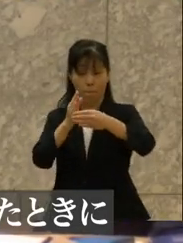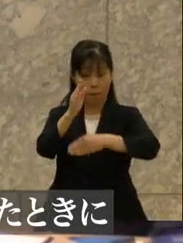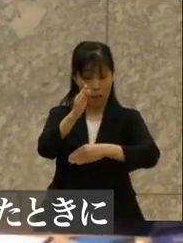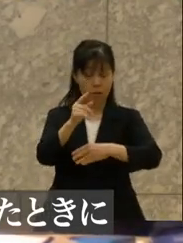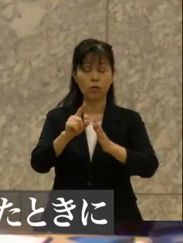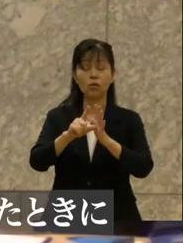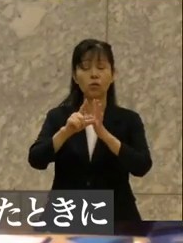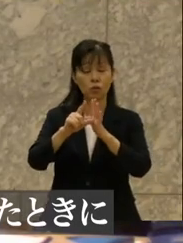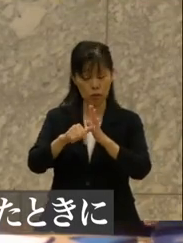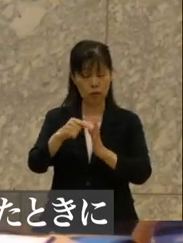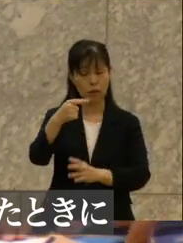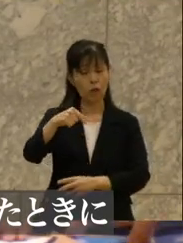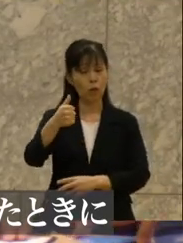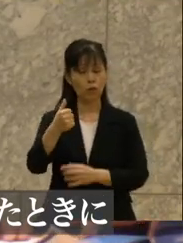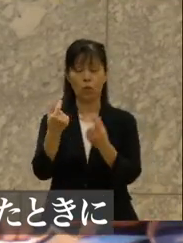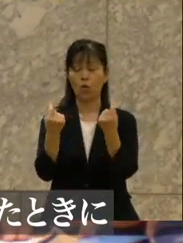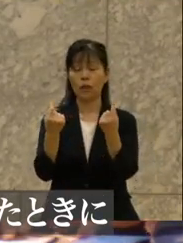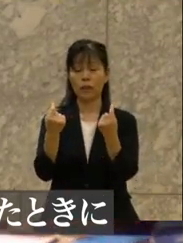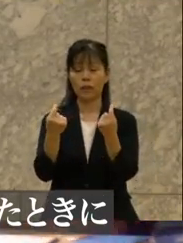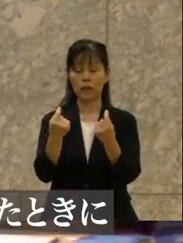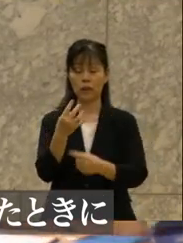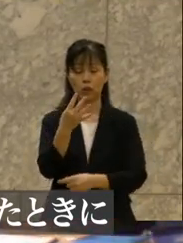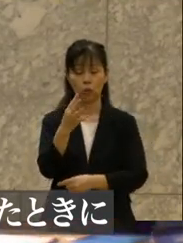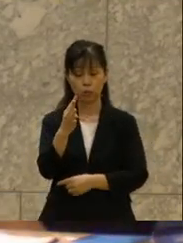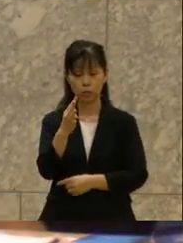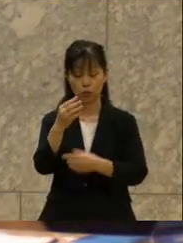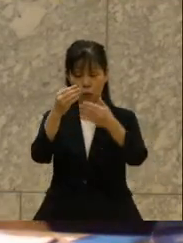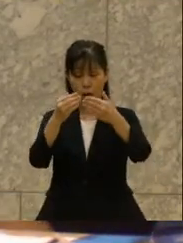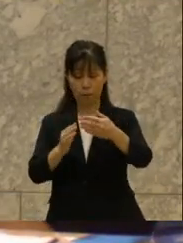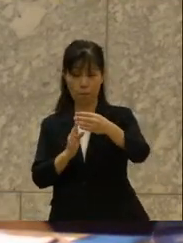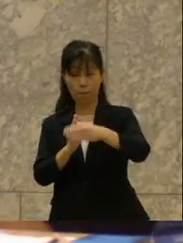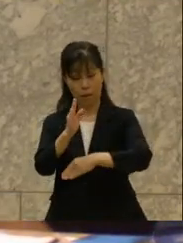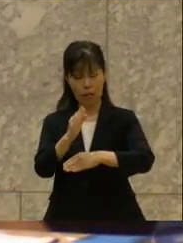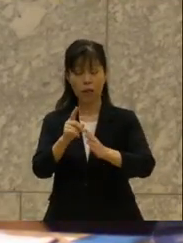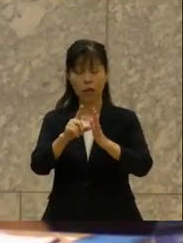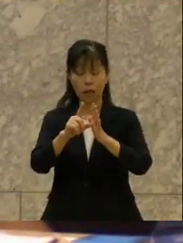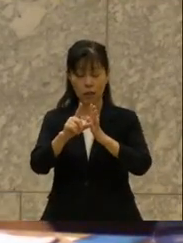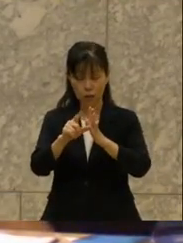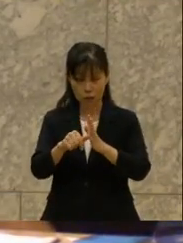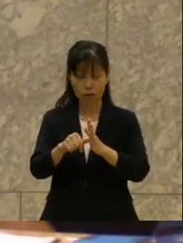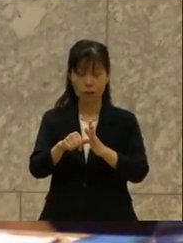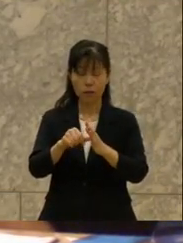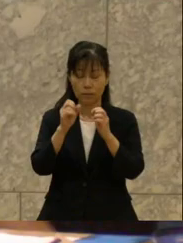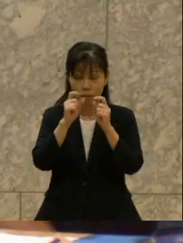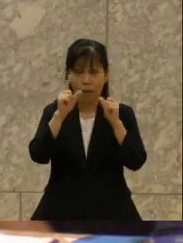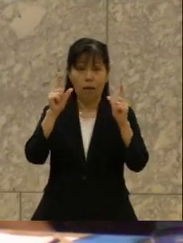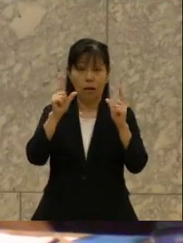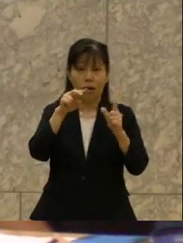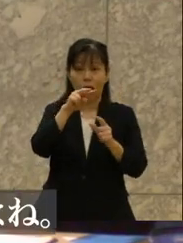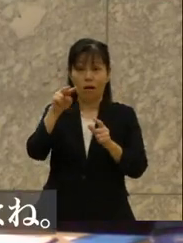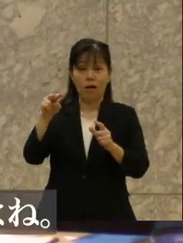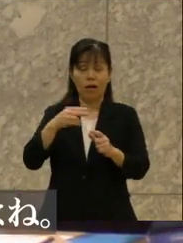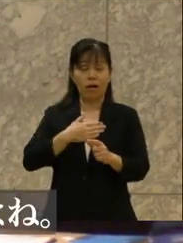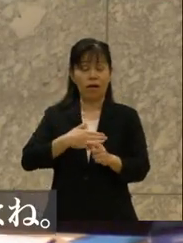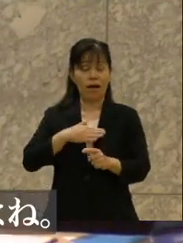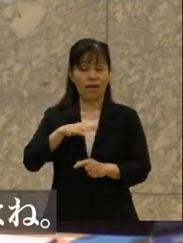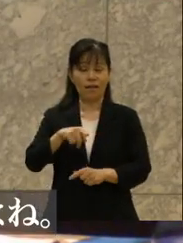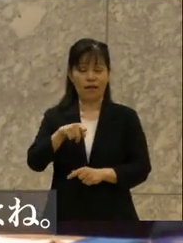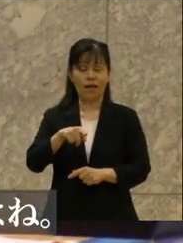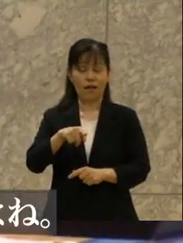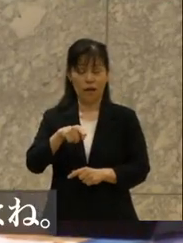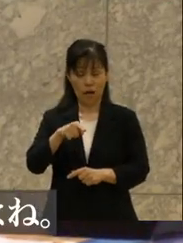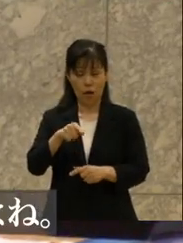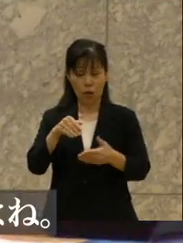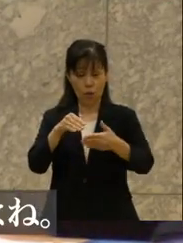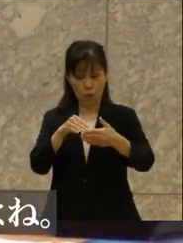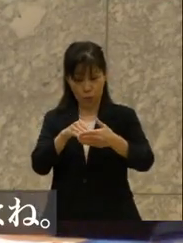1500mもそうです新しい4分の壁を突破した時にすごい景色を見せてもらってここまでいける